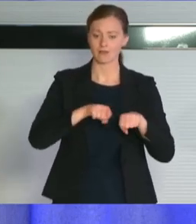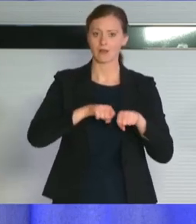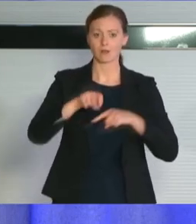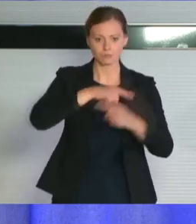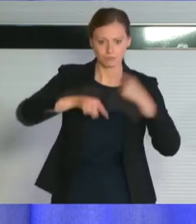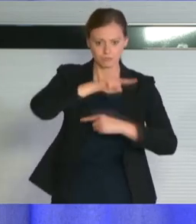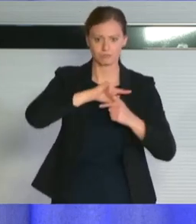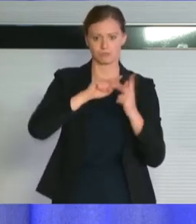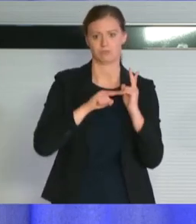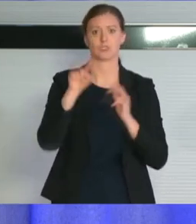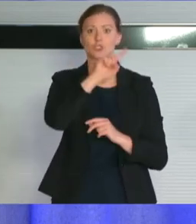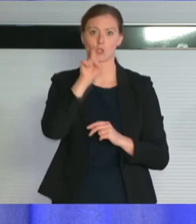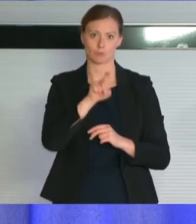spørsmålene.